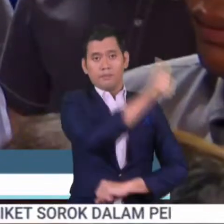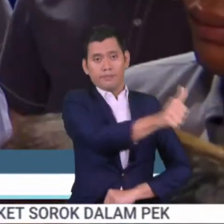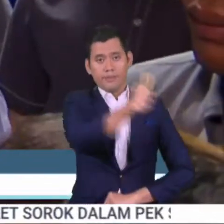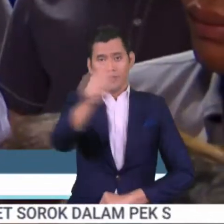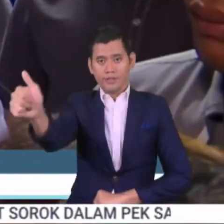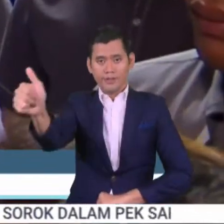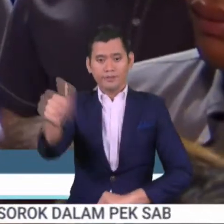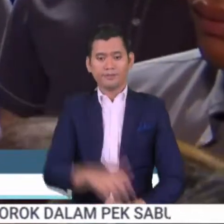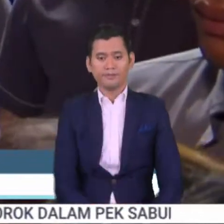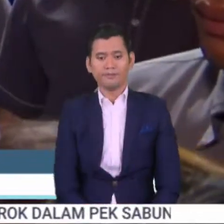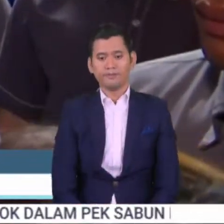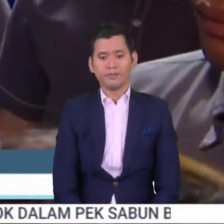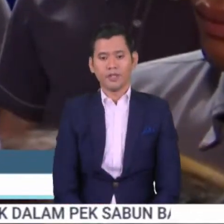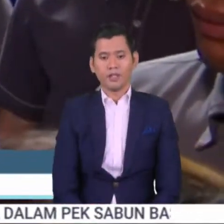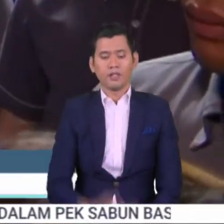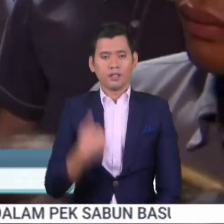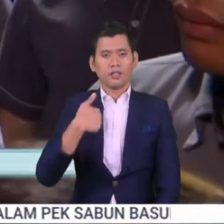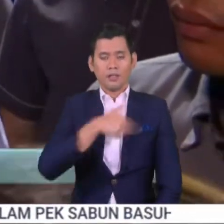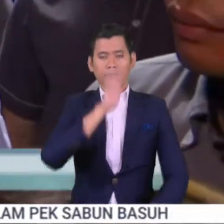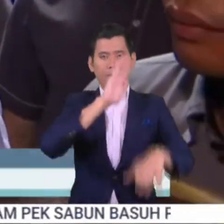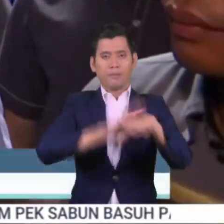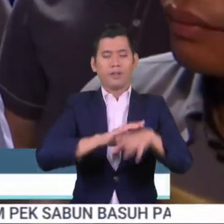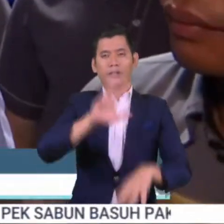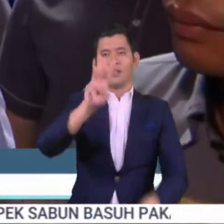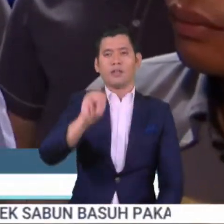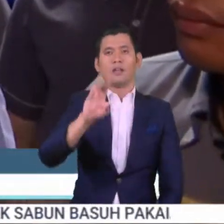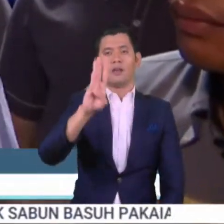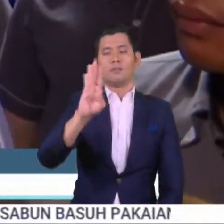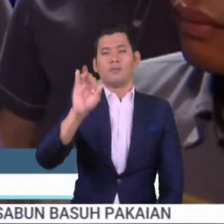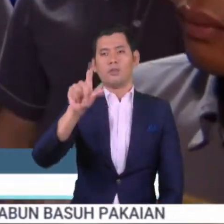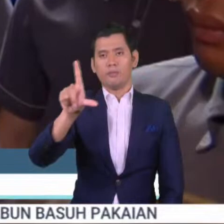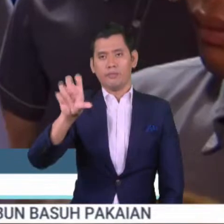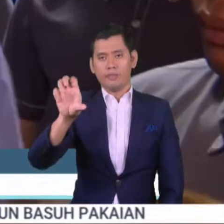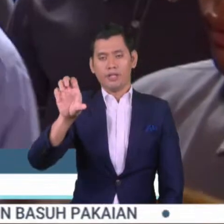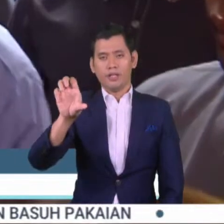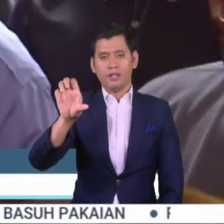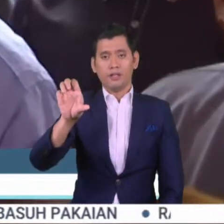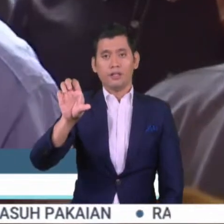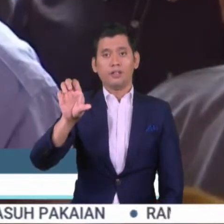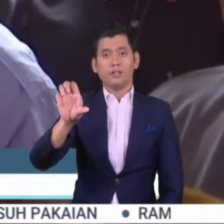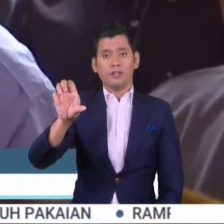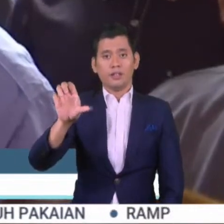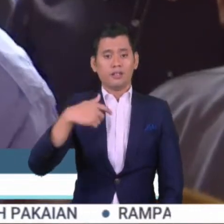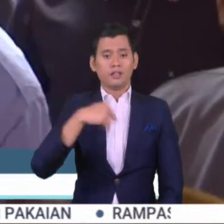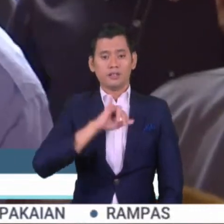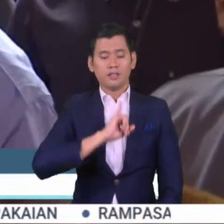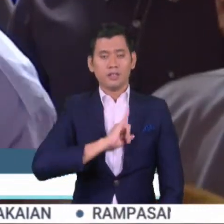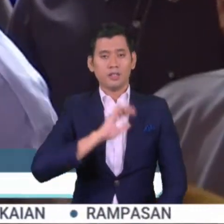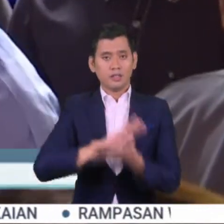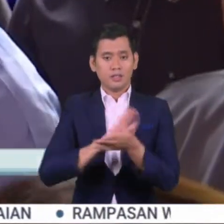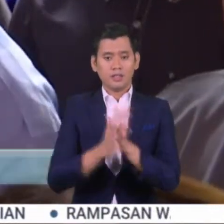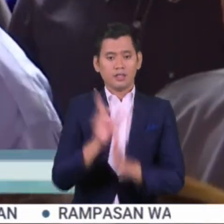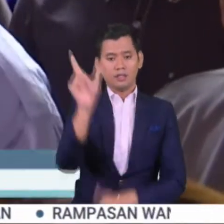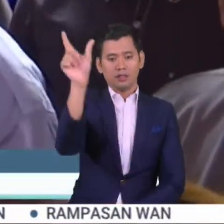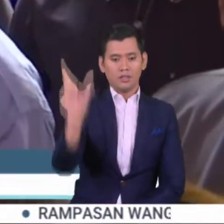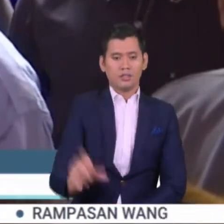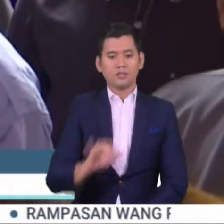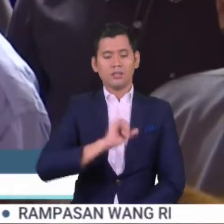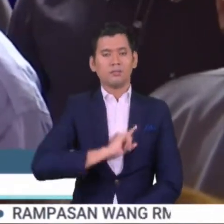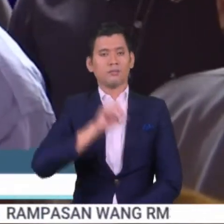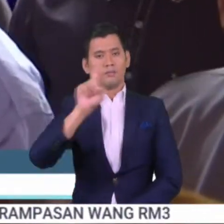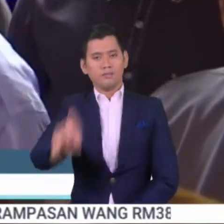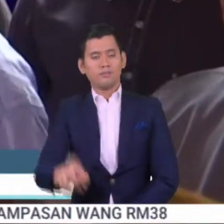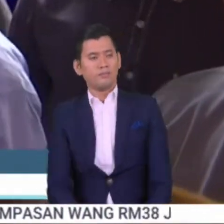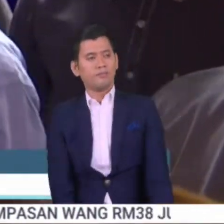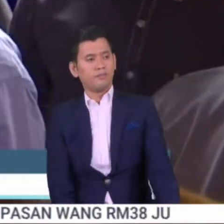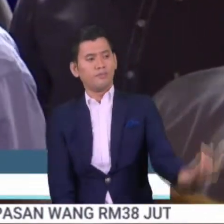Mojo ini adalah kami panggil mobile journalism. Maknanya kalau saya jadi calon, ini event sekarang ini saya kena rakamkan